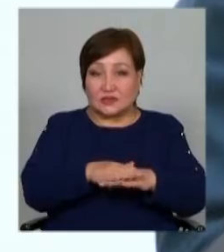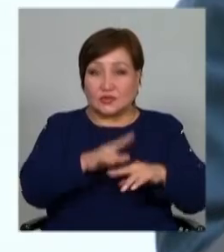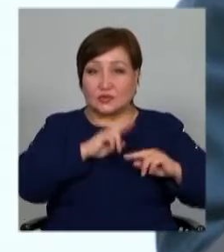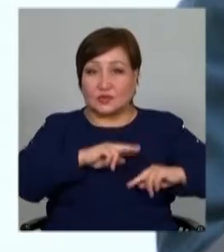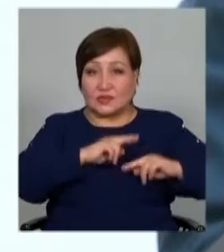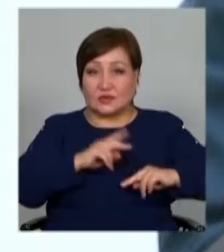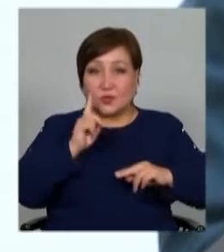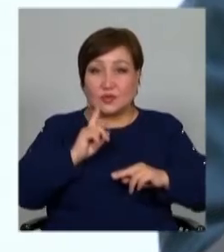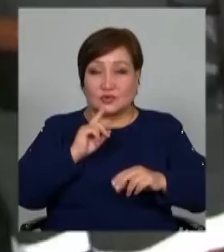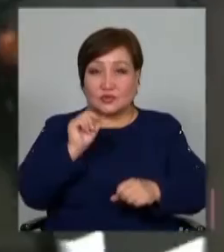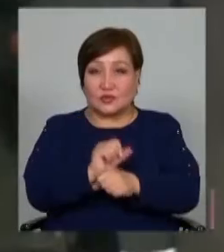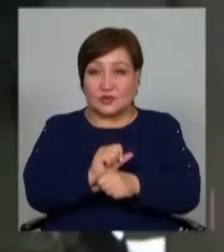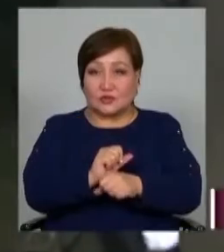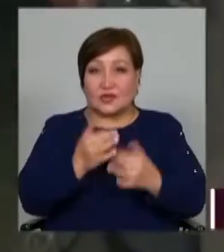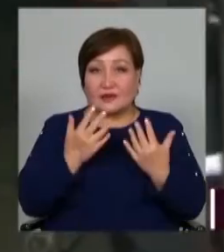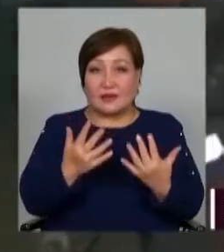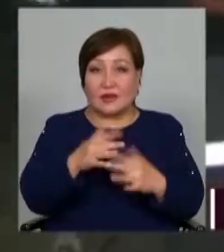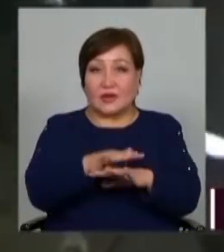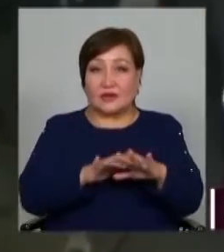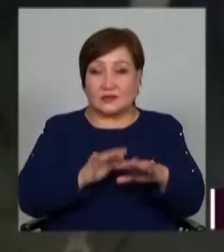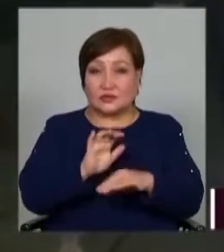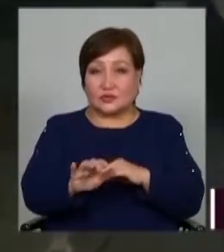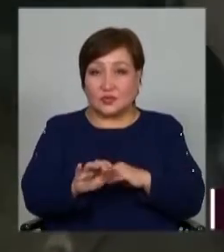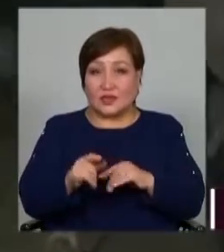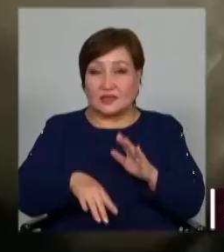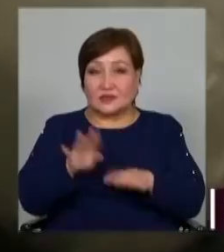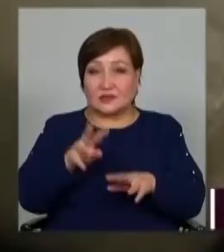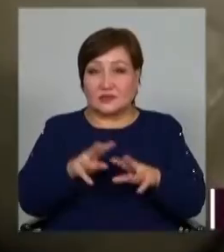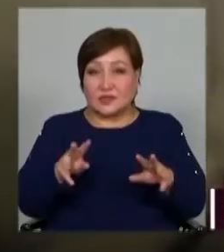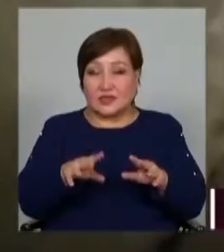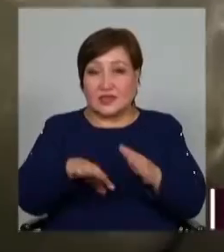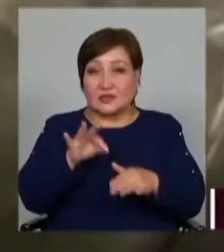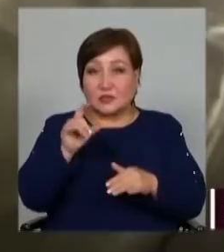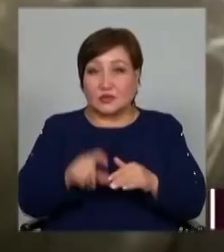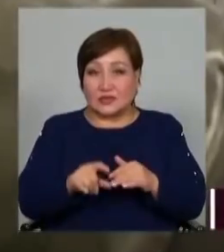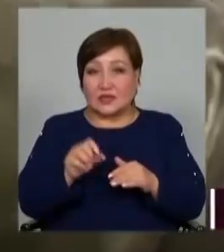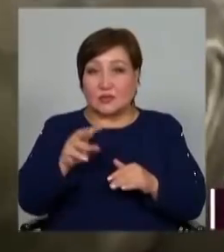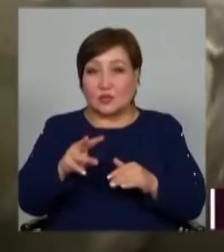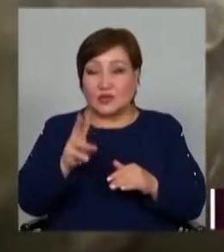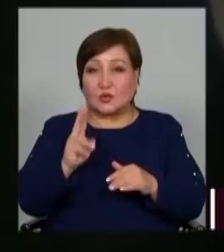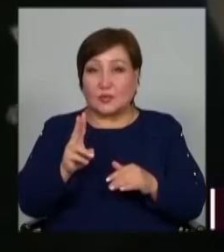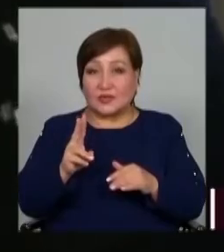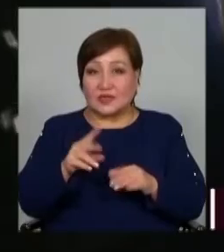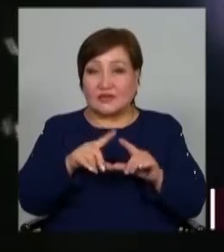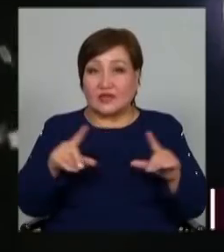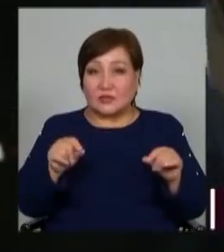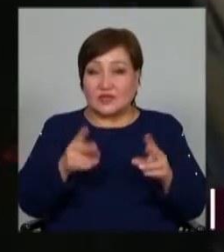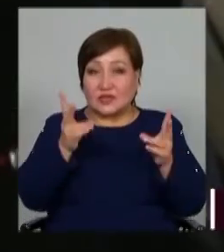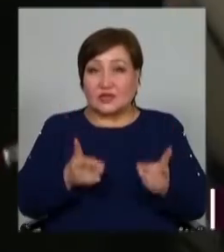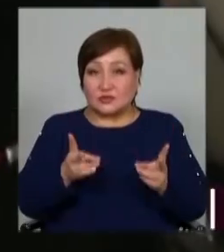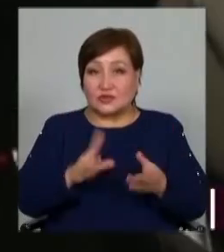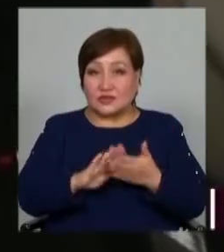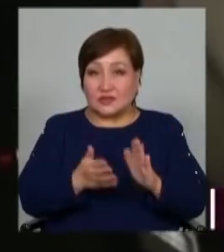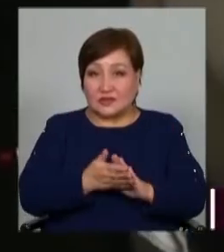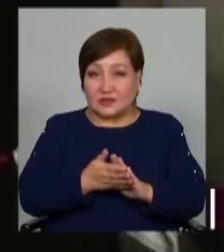тоқтатуға талап арыздар жолданды. Ал сенат депутаты Мұхтар Құл-Мұхаммед ведомствоға төтенше жағдайлар кезінде жылдам әрекет